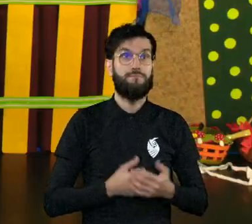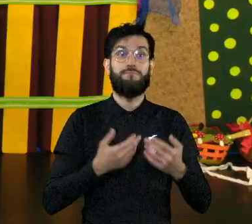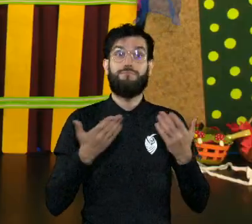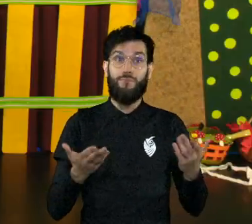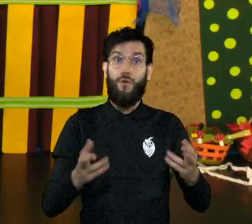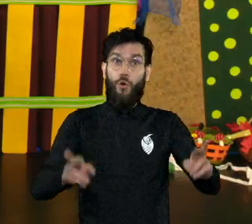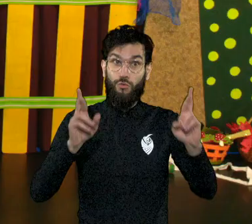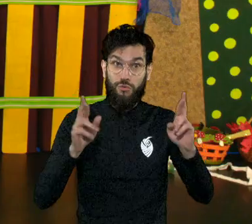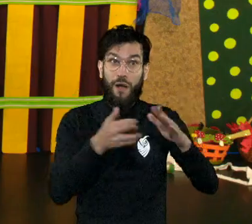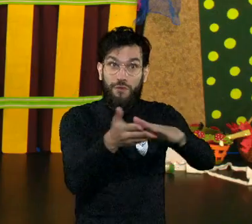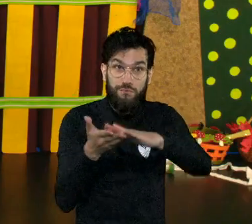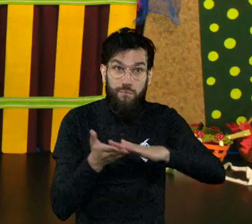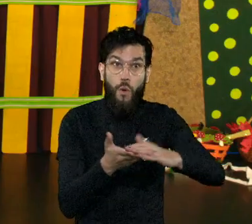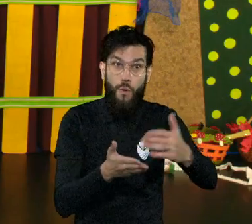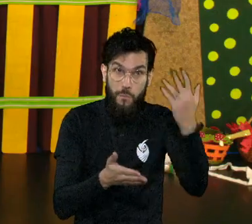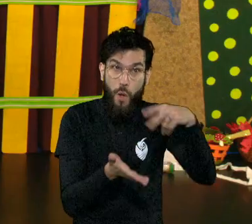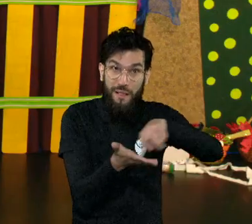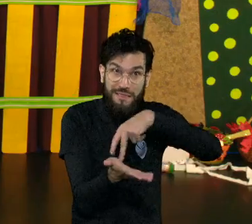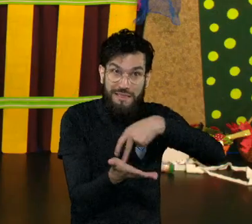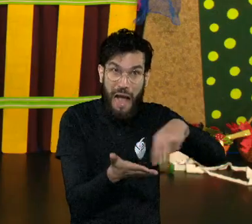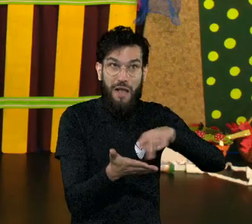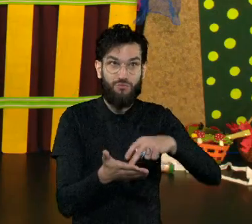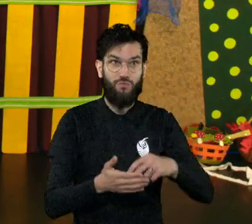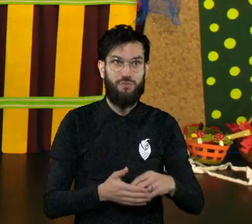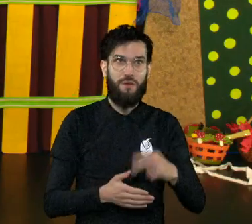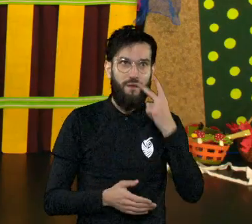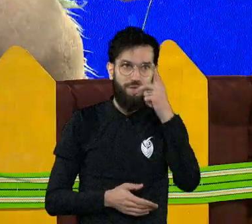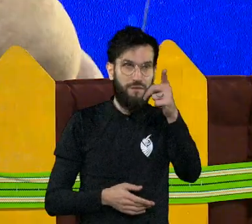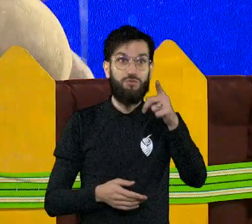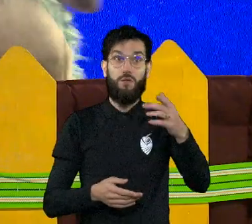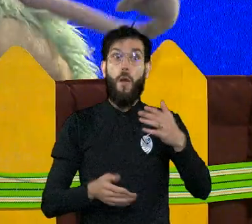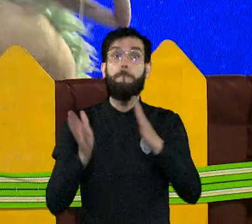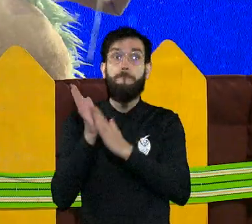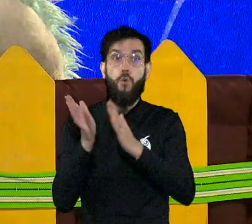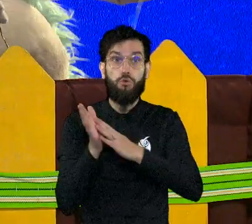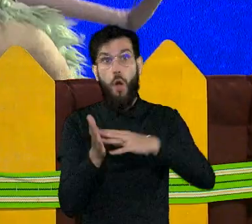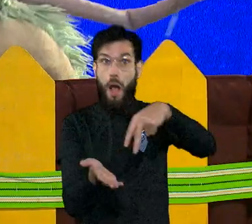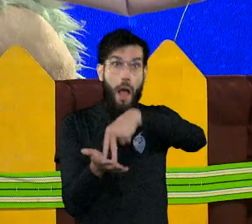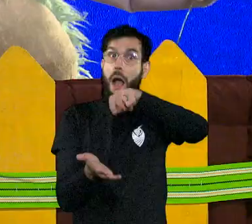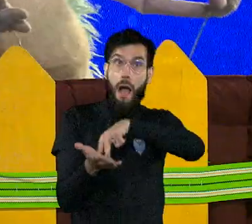Dúfam, že ste s nami tancovali rovnako divoko ako Murko, ktorý stratil aj strapce z toho.